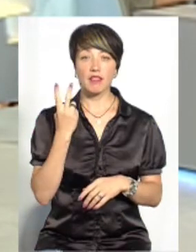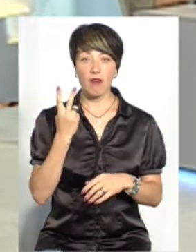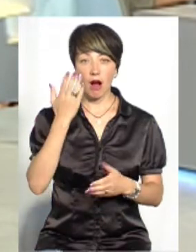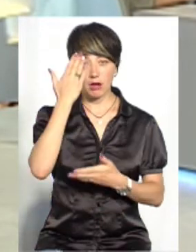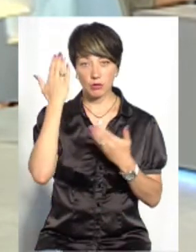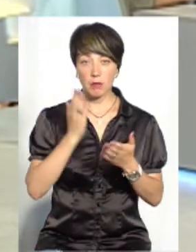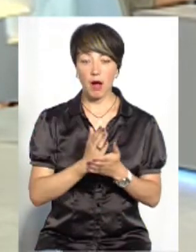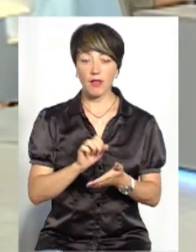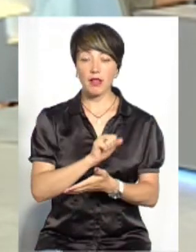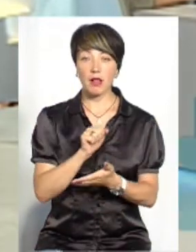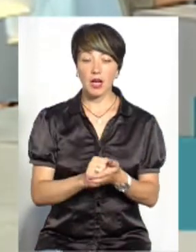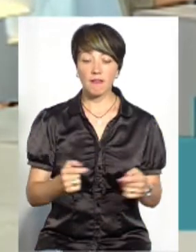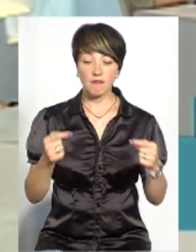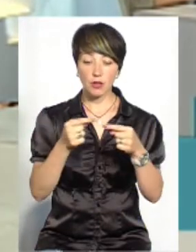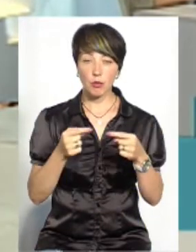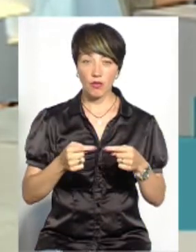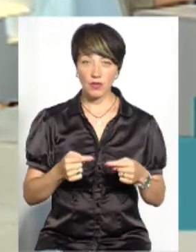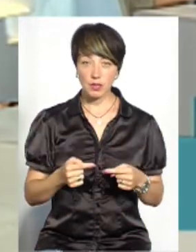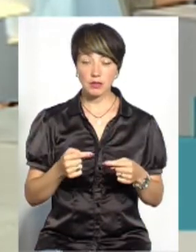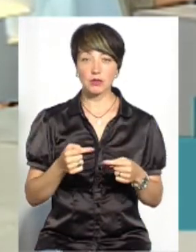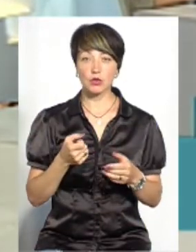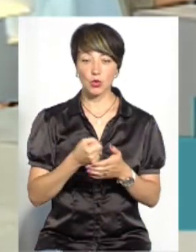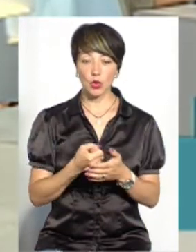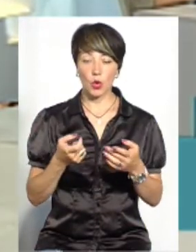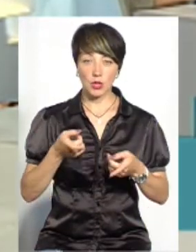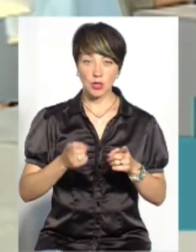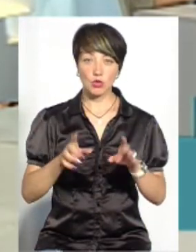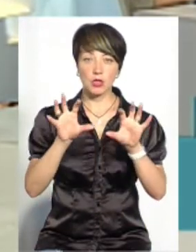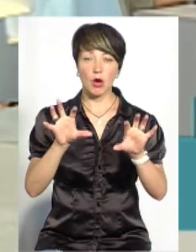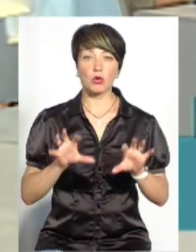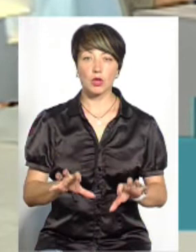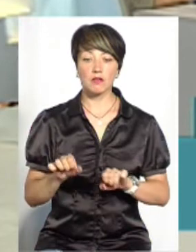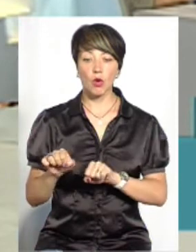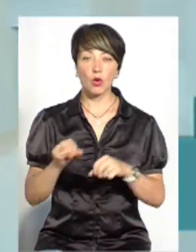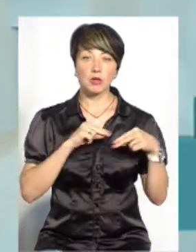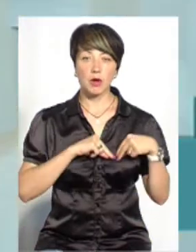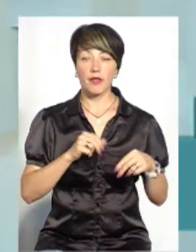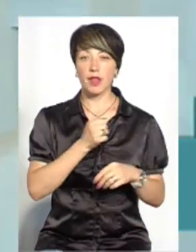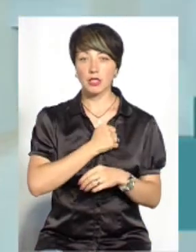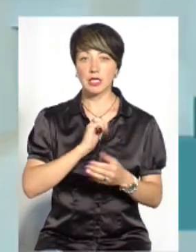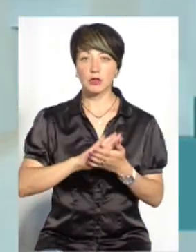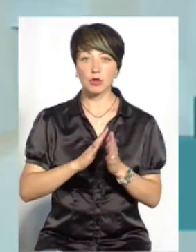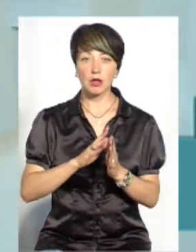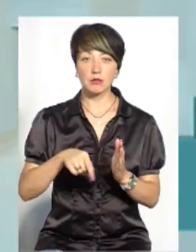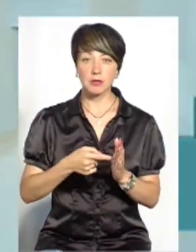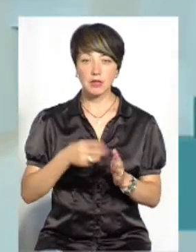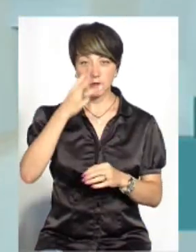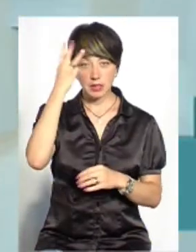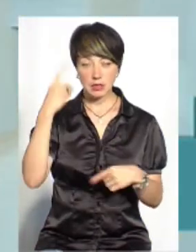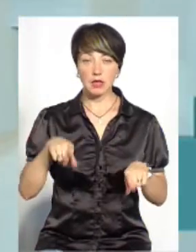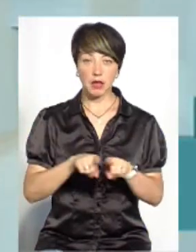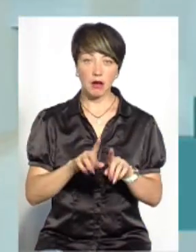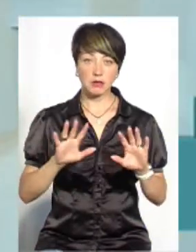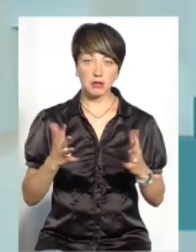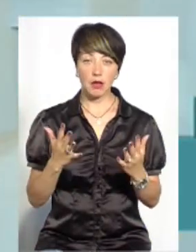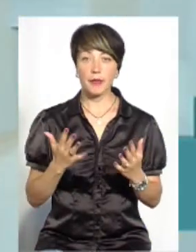мають декларації про відповідність матеріально-технічної бази відповідно до діючого законодавства з охорони праці. На жаль, ситуація в місті Хмельницькому так